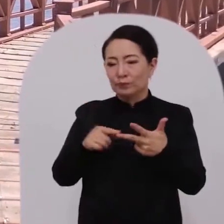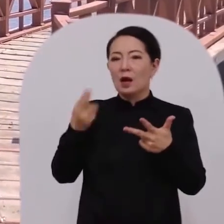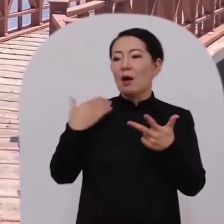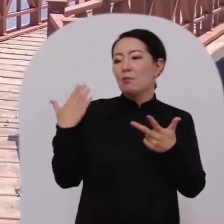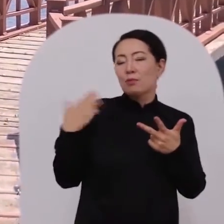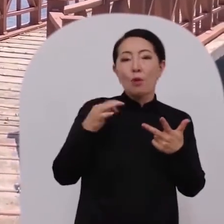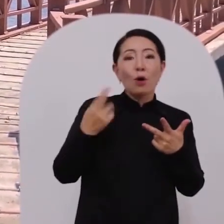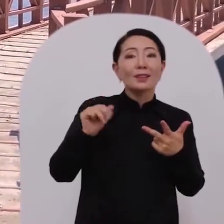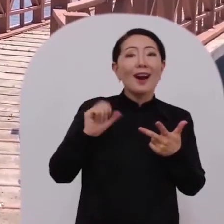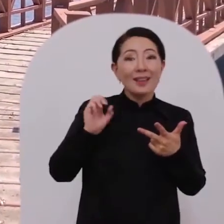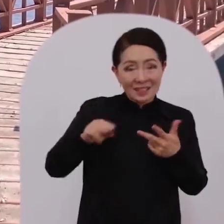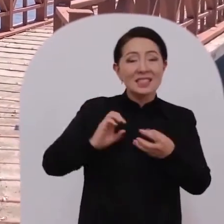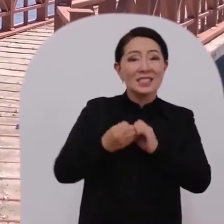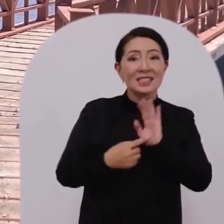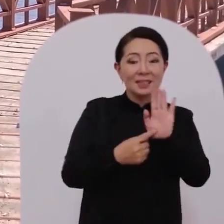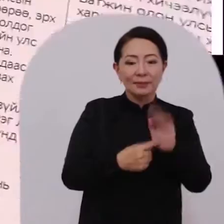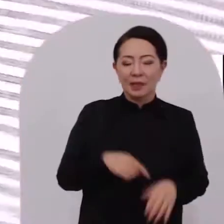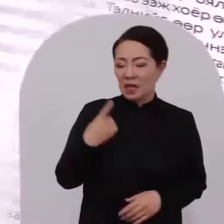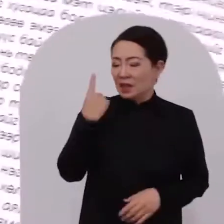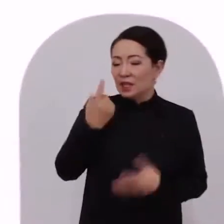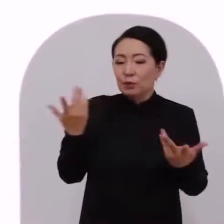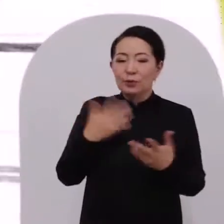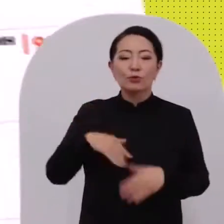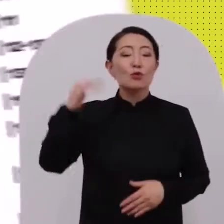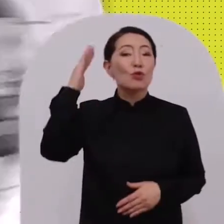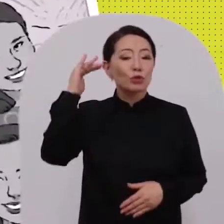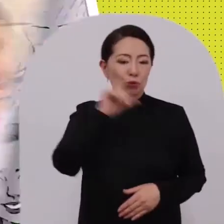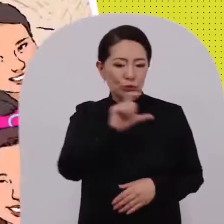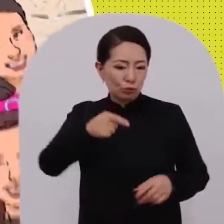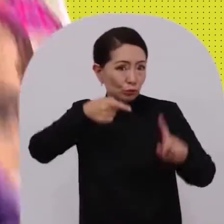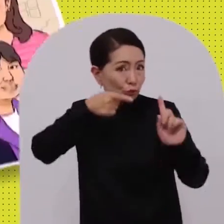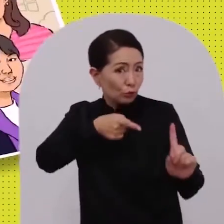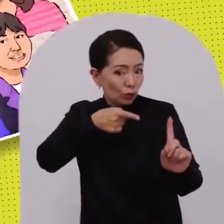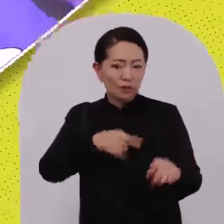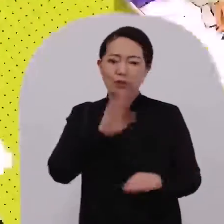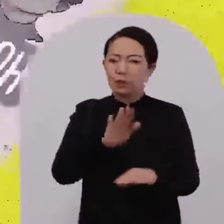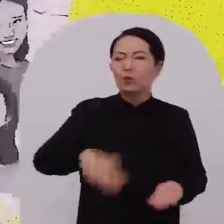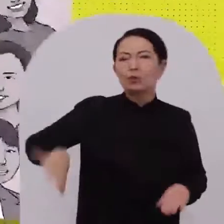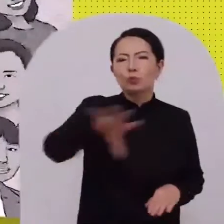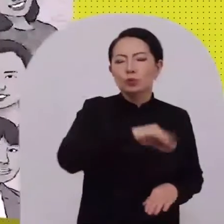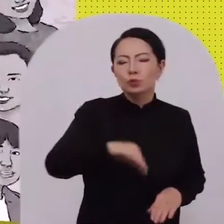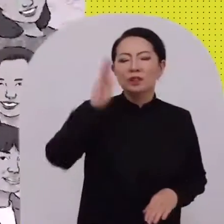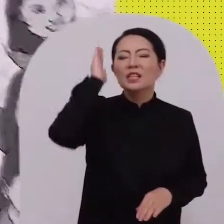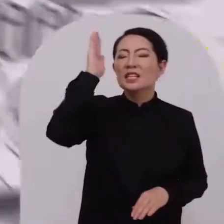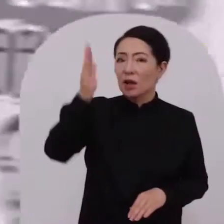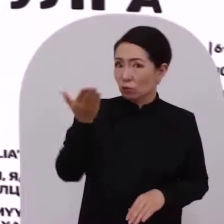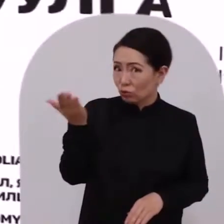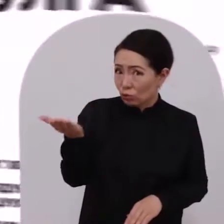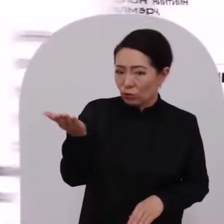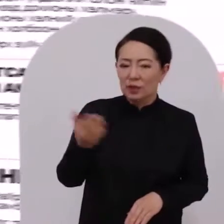зэргийг бол энэхүү төслийн хүрээнд бол бүтээж байгаа. Нэгдүгээрт бол бид нэр өсвөр үеийнхэн чиглэсэн тэдний